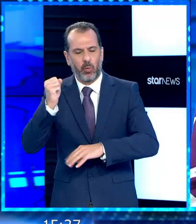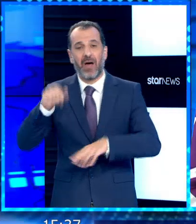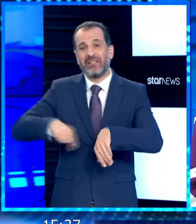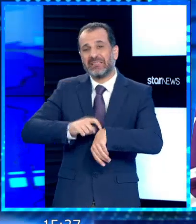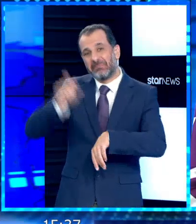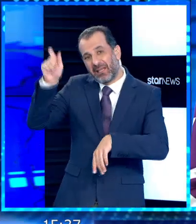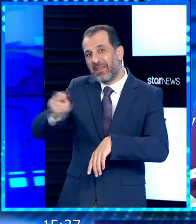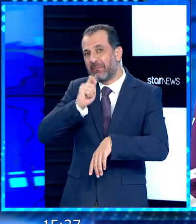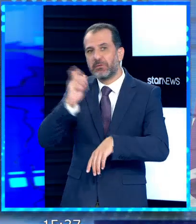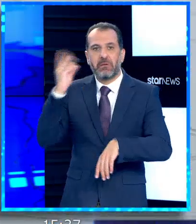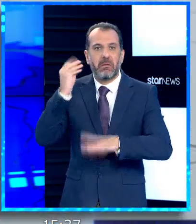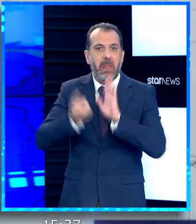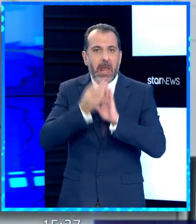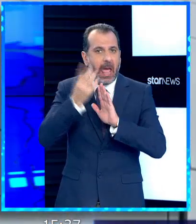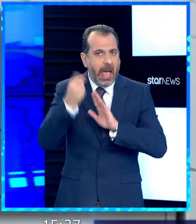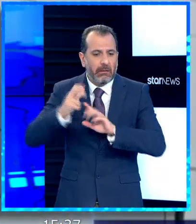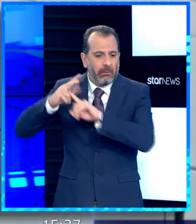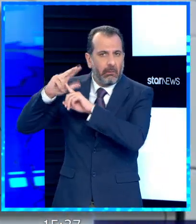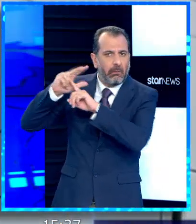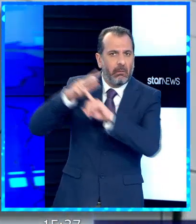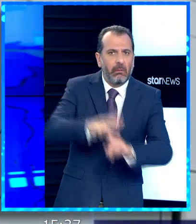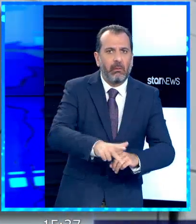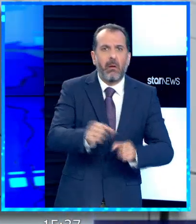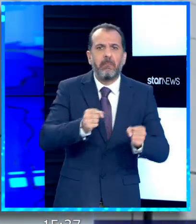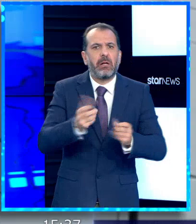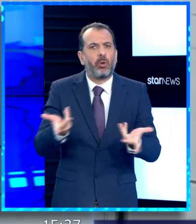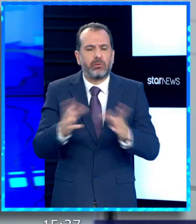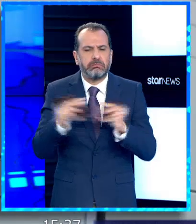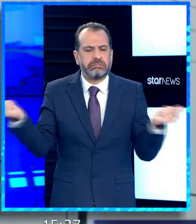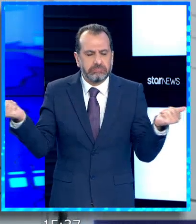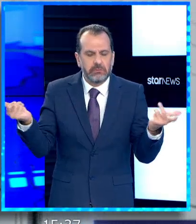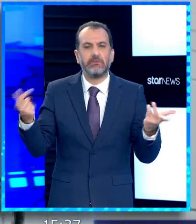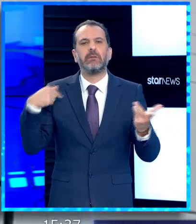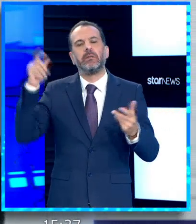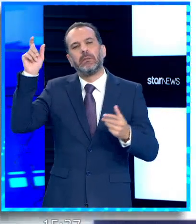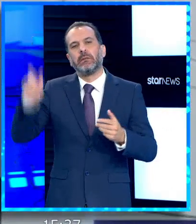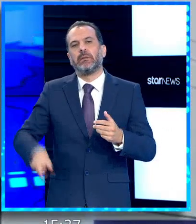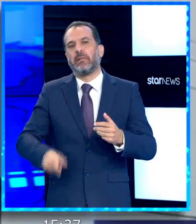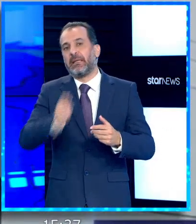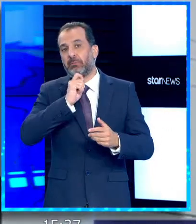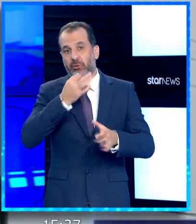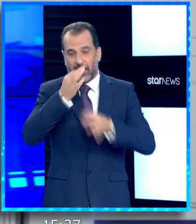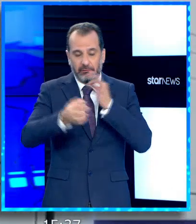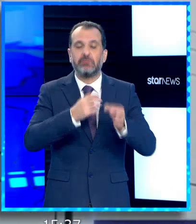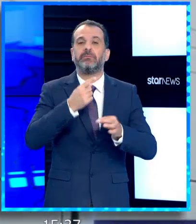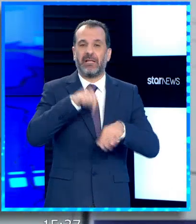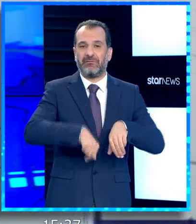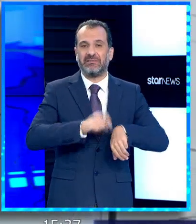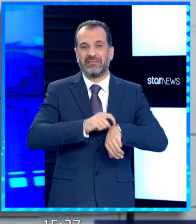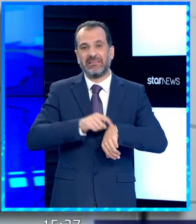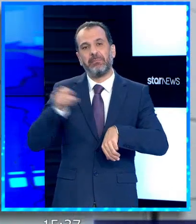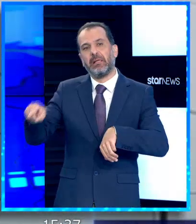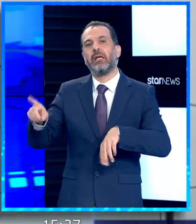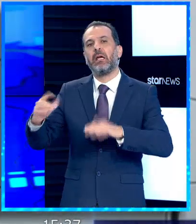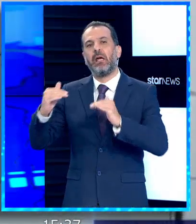τελευταίες εξελίξεις. Σε θρύλερ εξελίχθηκε η πτήση του ελικοπτέρου Αγκούστα Α109, το οποίο ξεκίνησε από τις